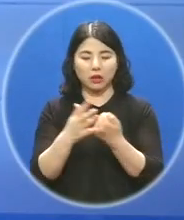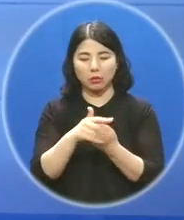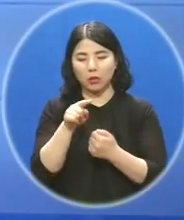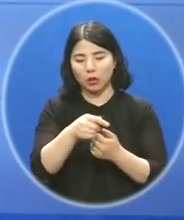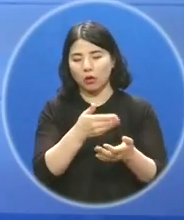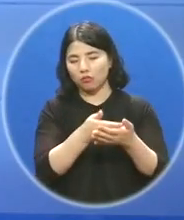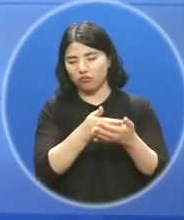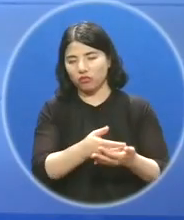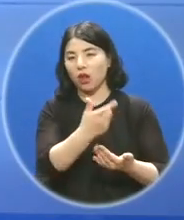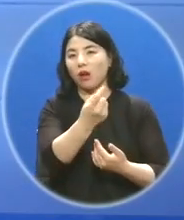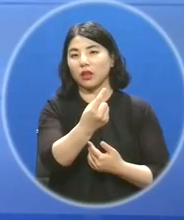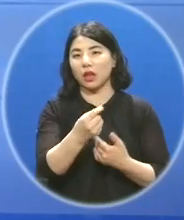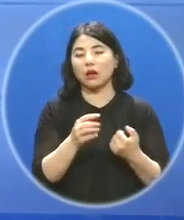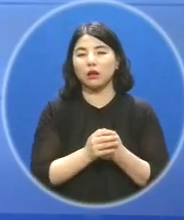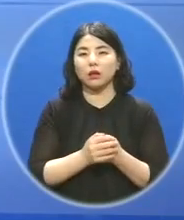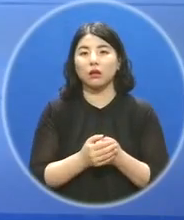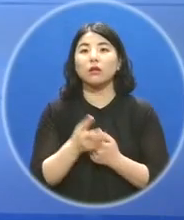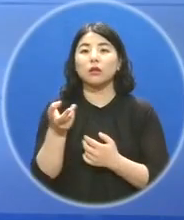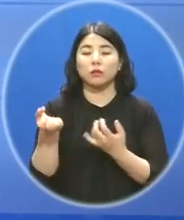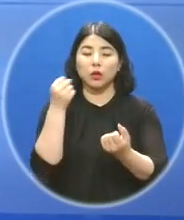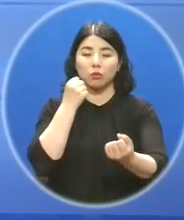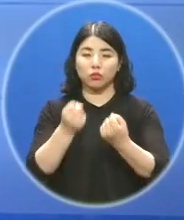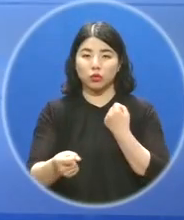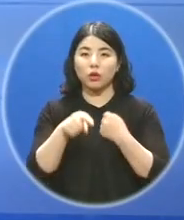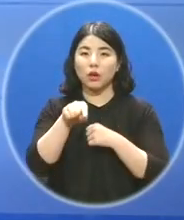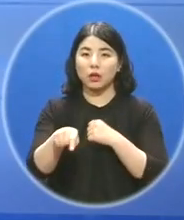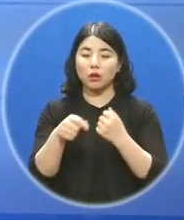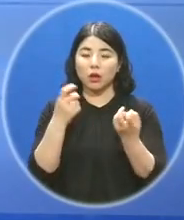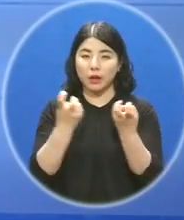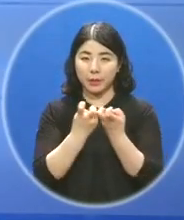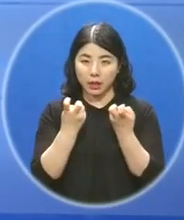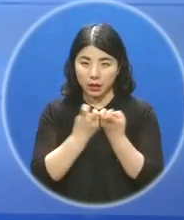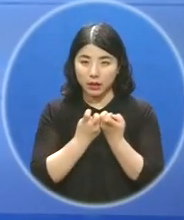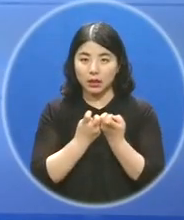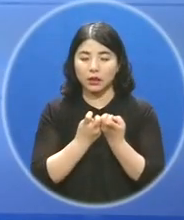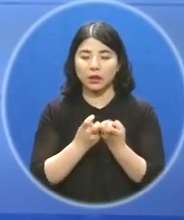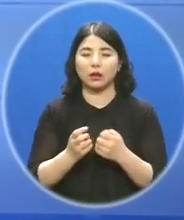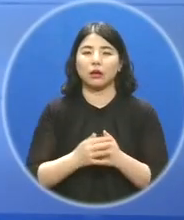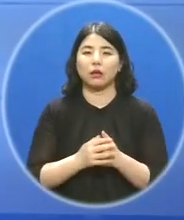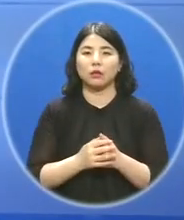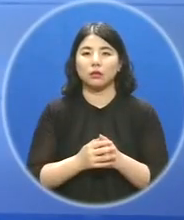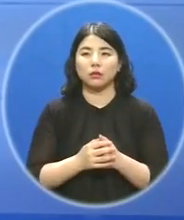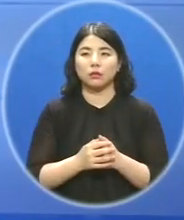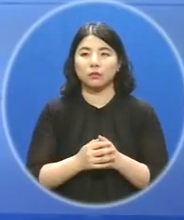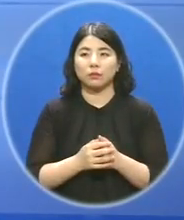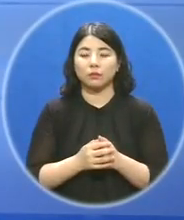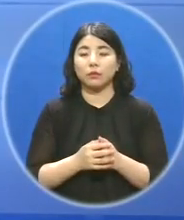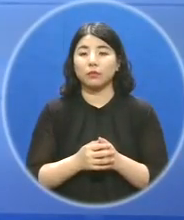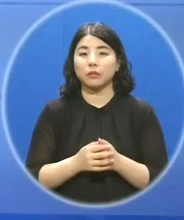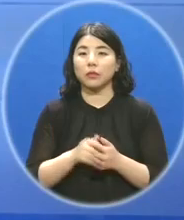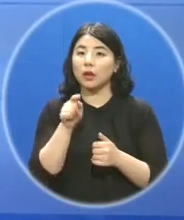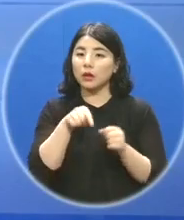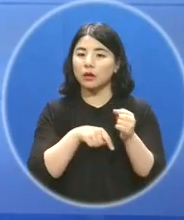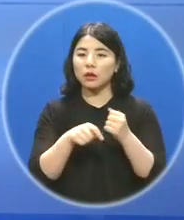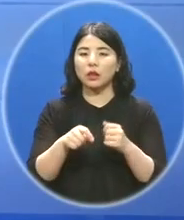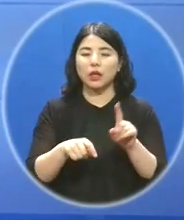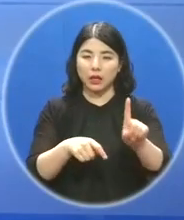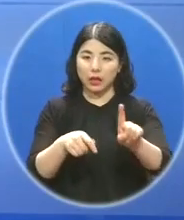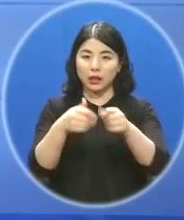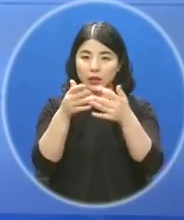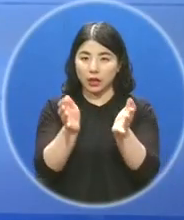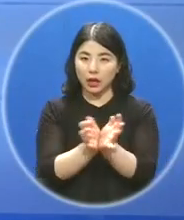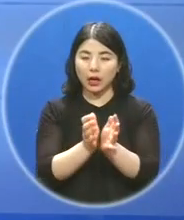무게 중심이 있는 것 같고요. 그럼에도 불구하고 이러한 방식들이 그러니까 이러한 방식이라는 것들은 뭐냐면 제 1당